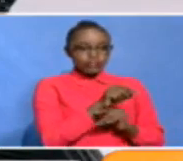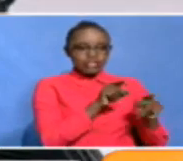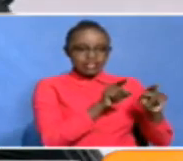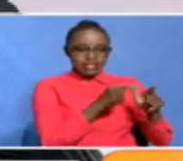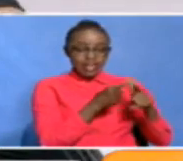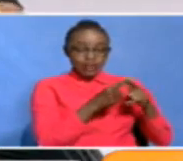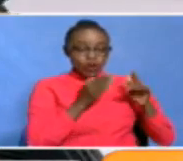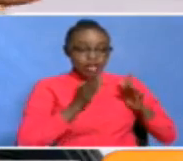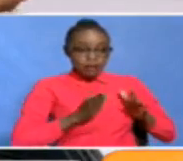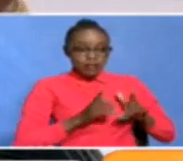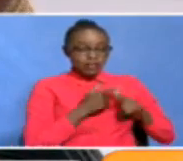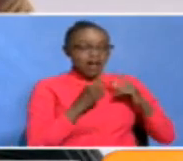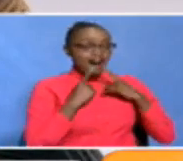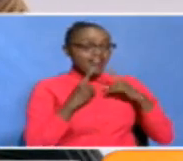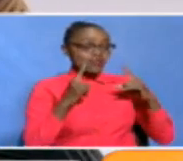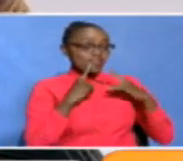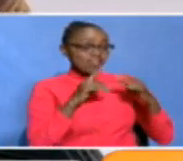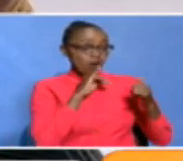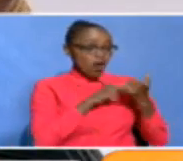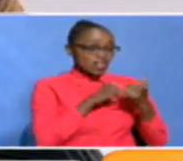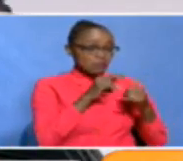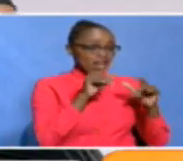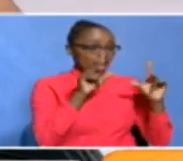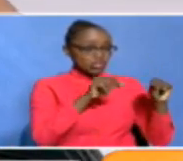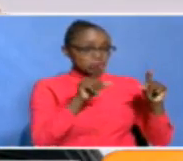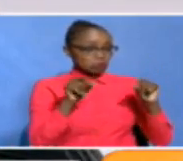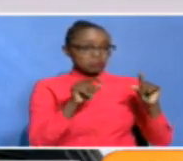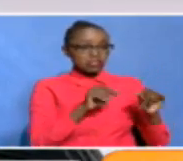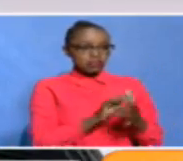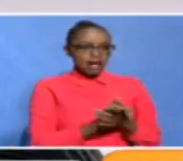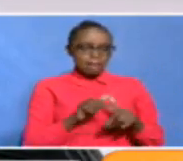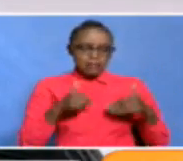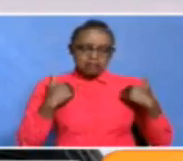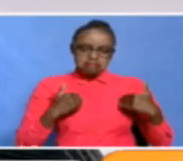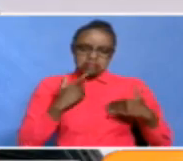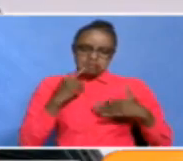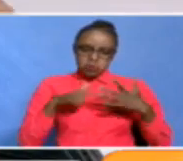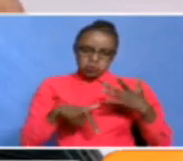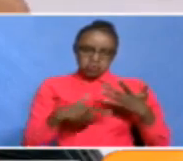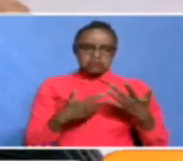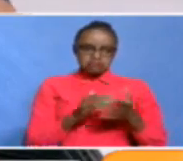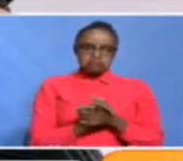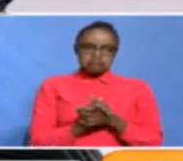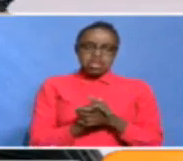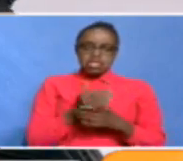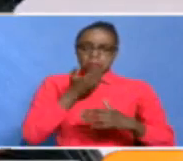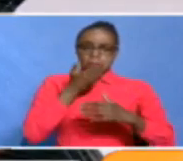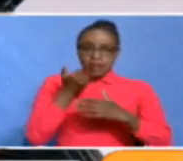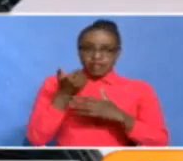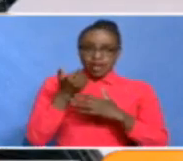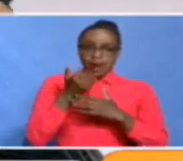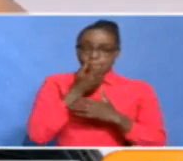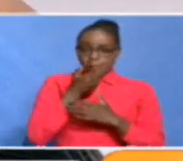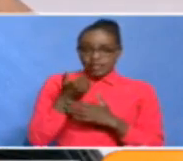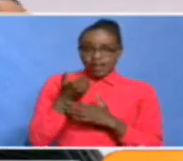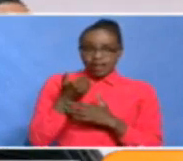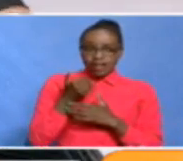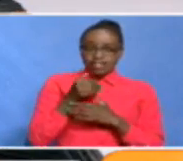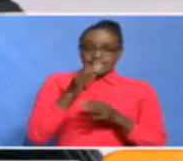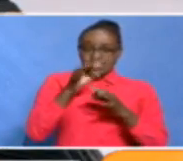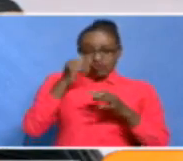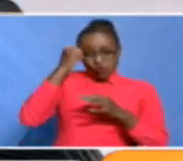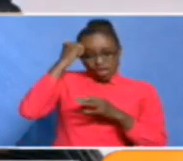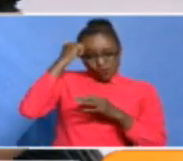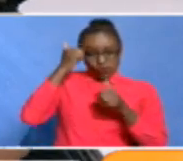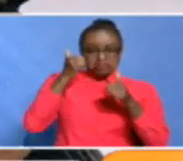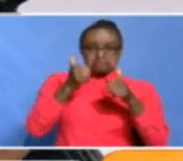mtu anamtangaza mume wake vile alivyo. Unaona? Sasa mimi ndio nasema kwamba ni afadhali tu mtu, yani hata kama